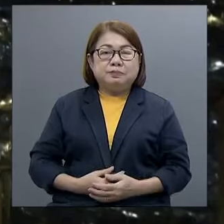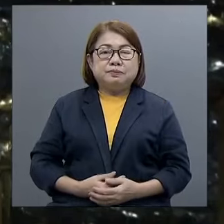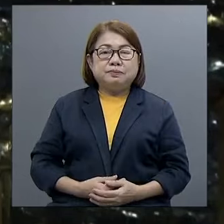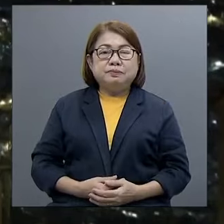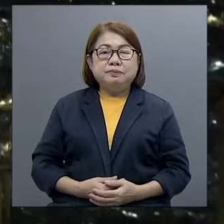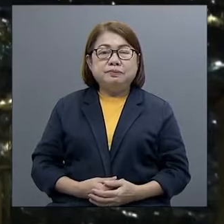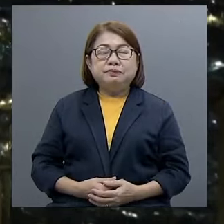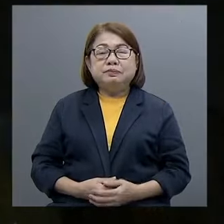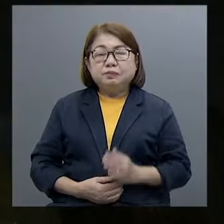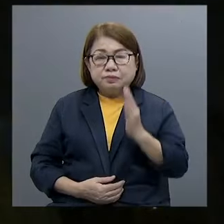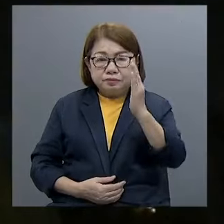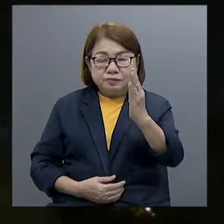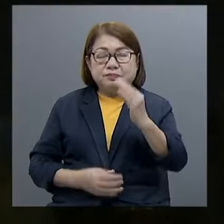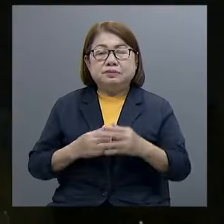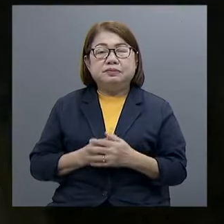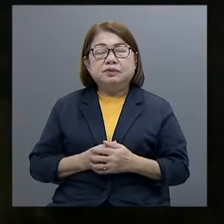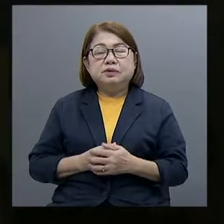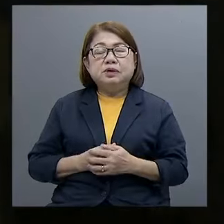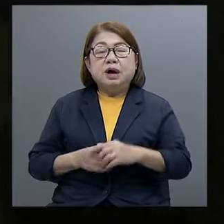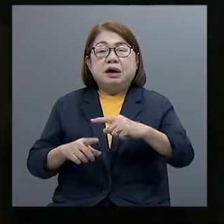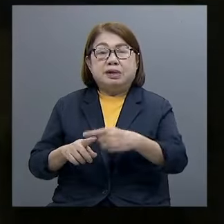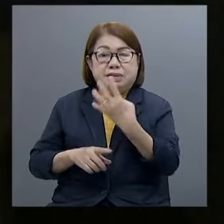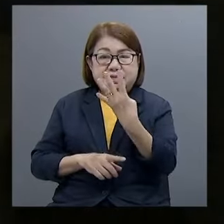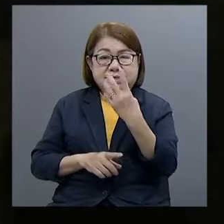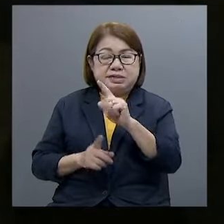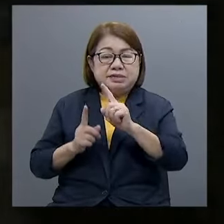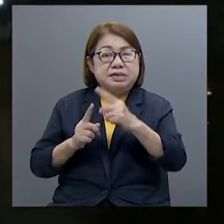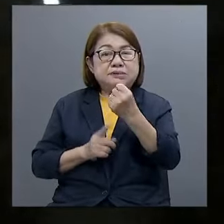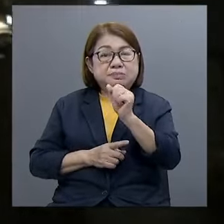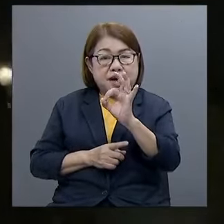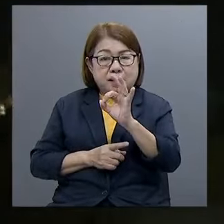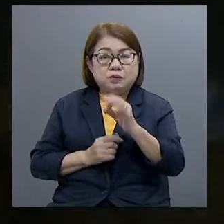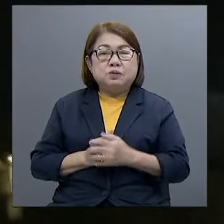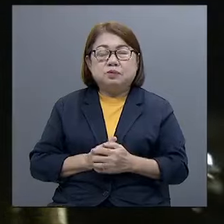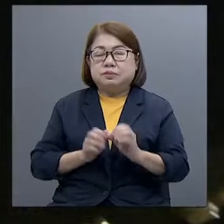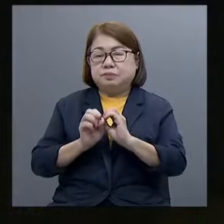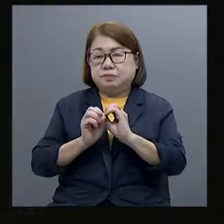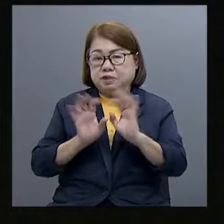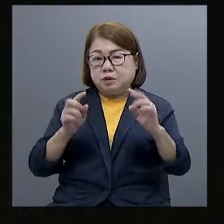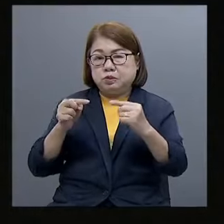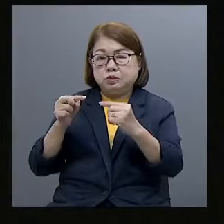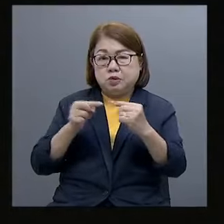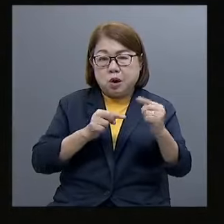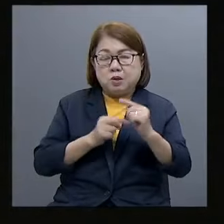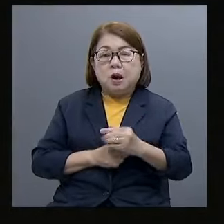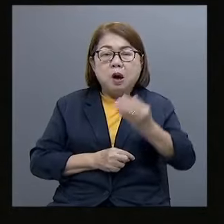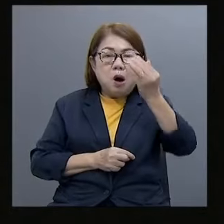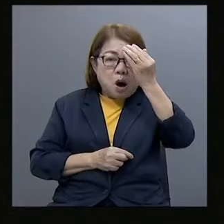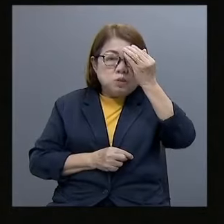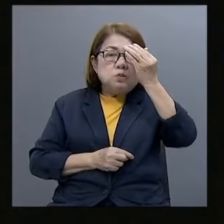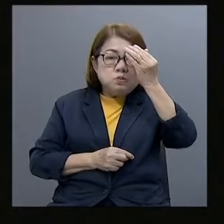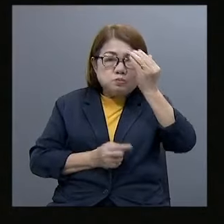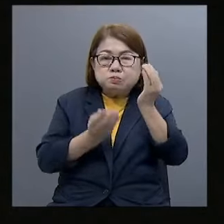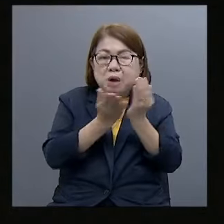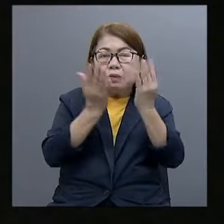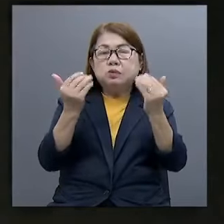และในวันที่19เมษายนนะคะก็ปรากฏว่าอิสราเอลก็ตอบโต้ค่ะด้วยการส่งโดรนไปโ